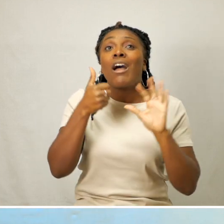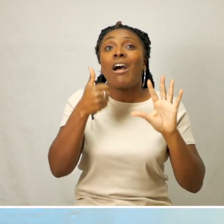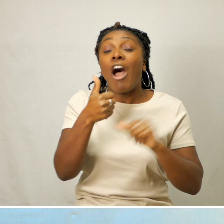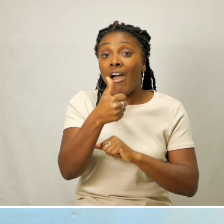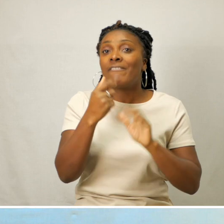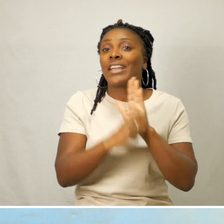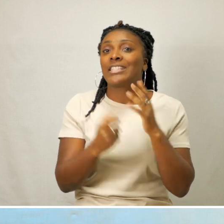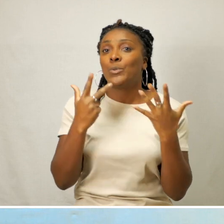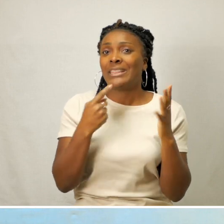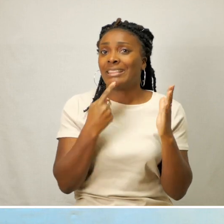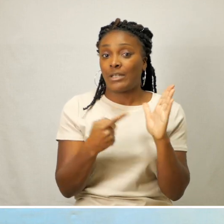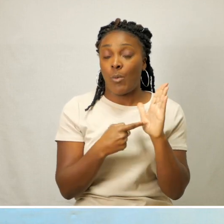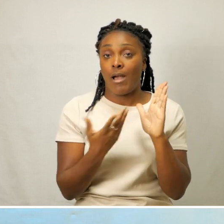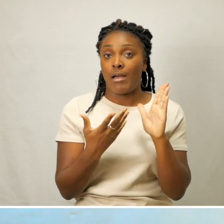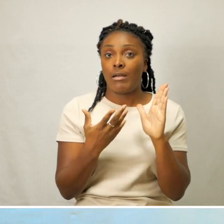de ta bouche.